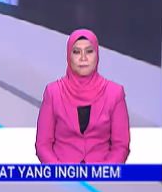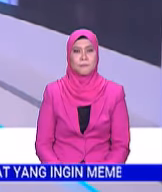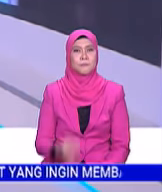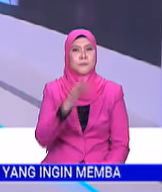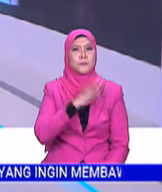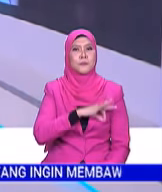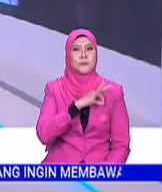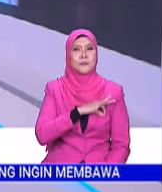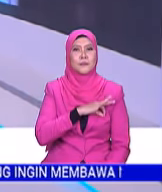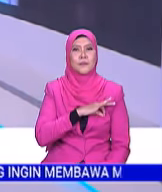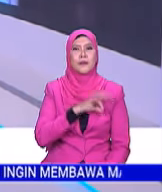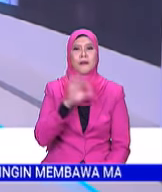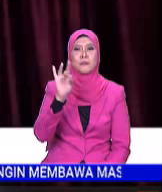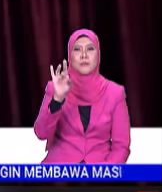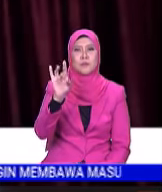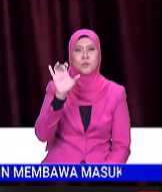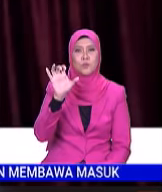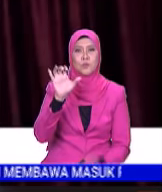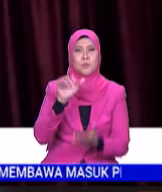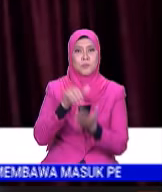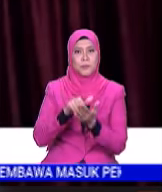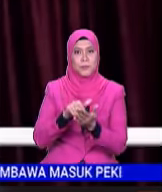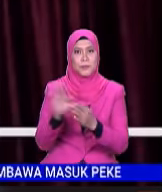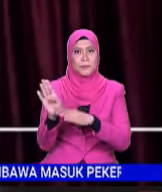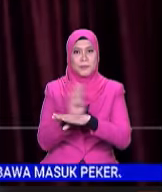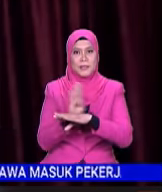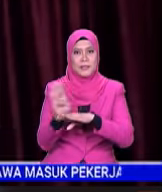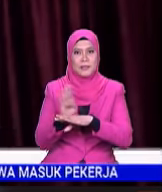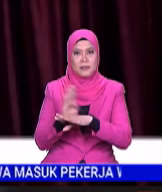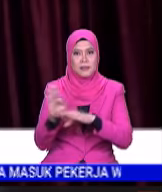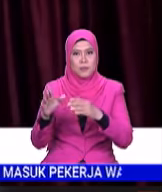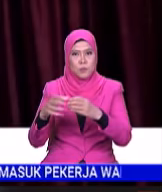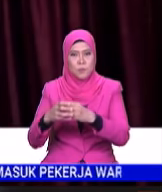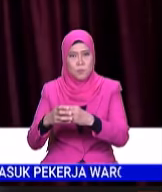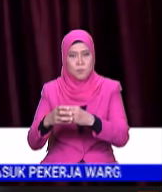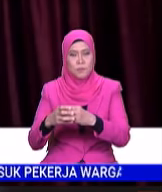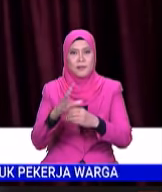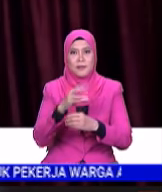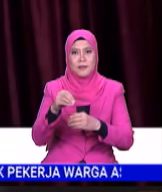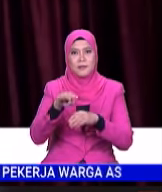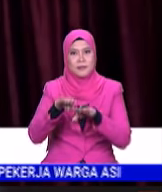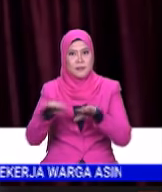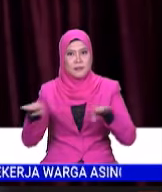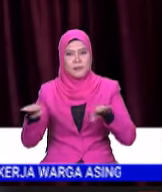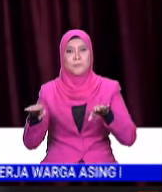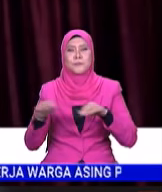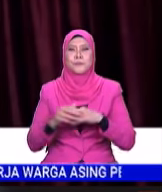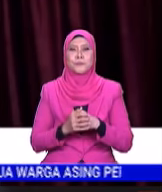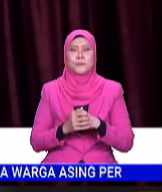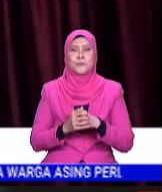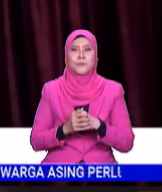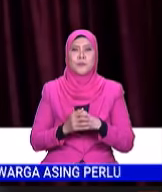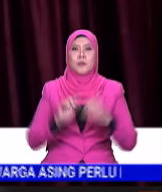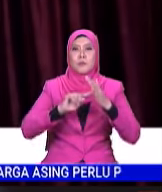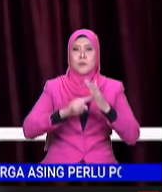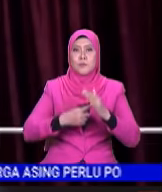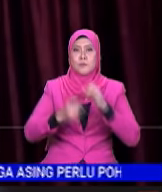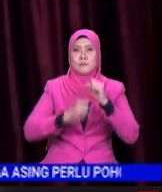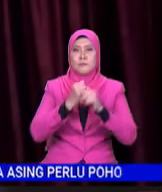Memanfaatkan seramai 800,000 usahawan mikro, kecil dan sederhana menjelang